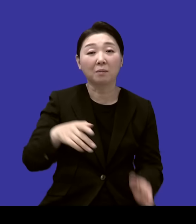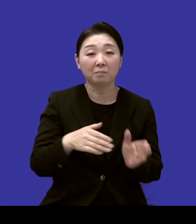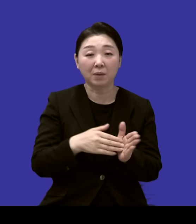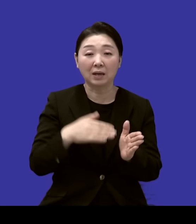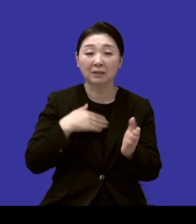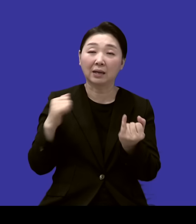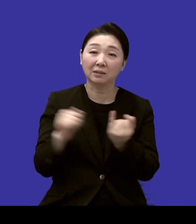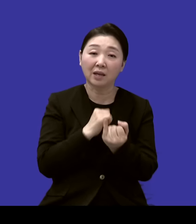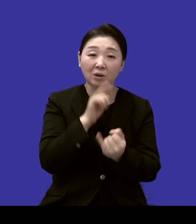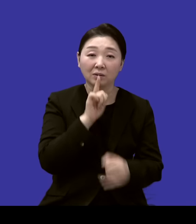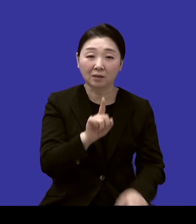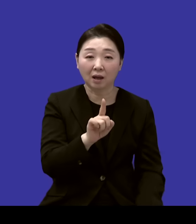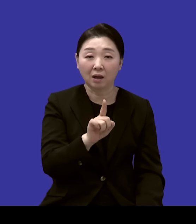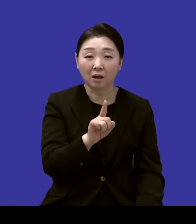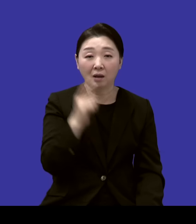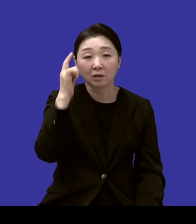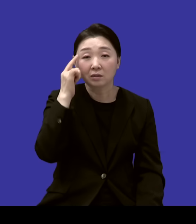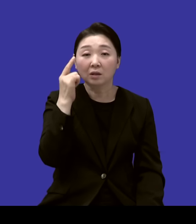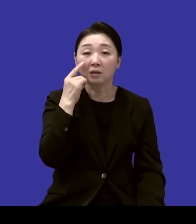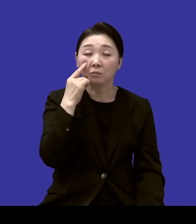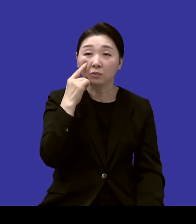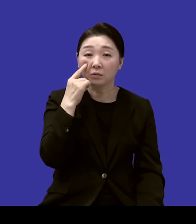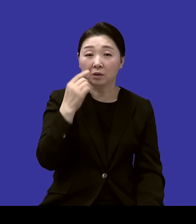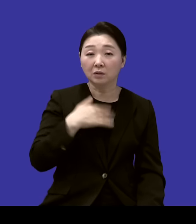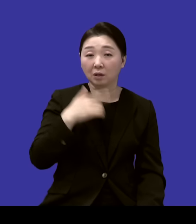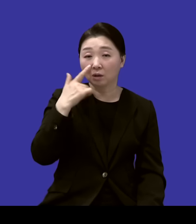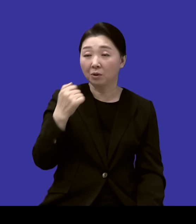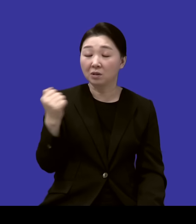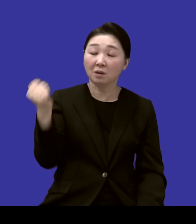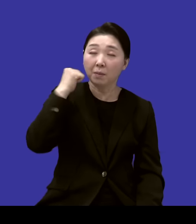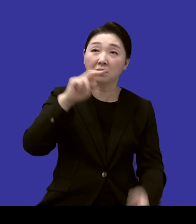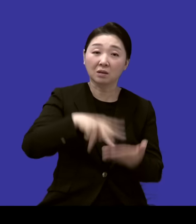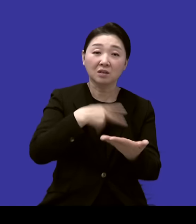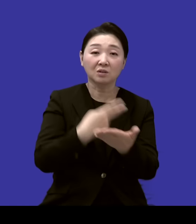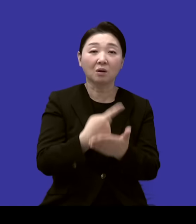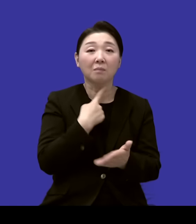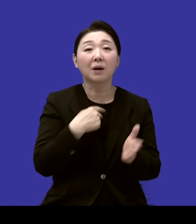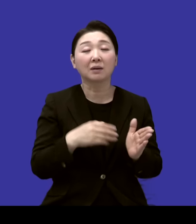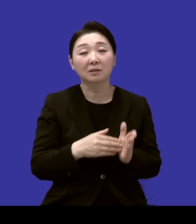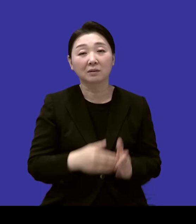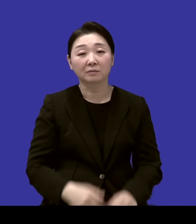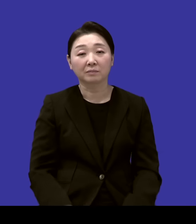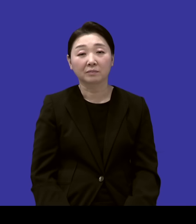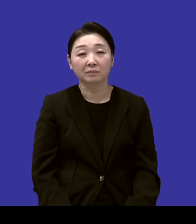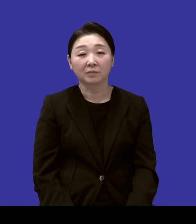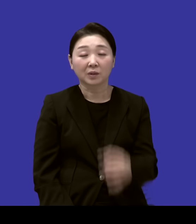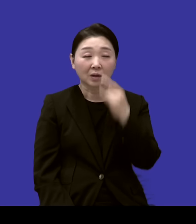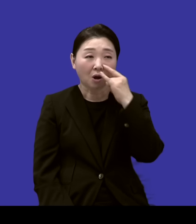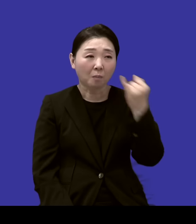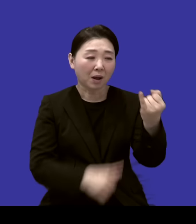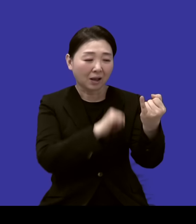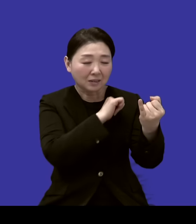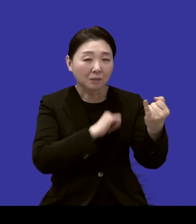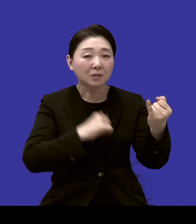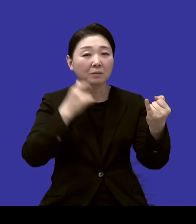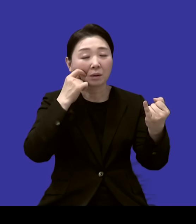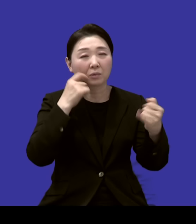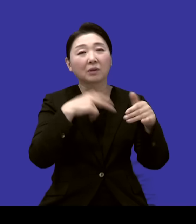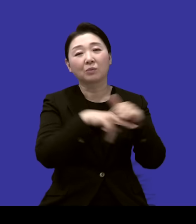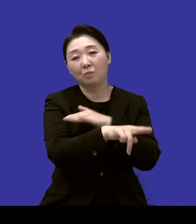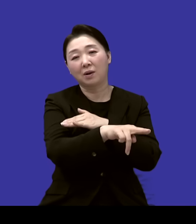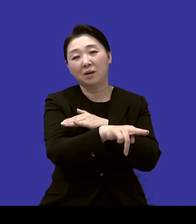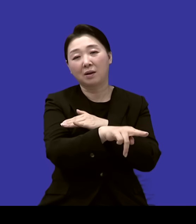나를 때렸다. 예. 막 생각해 보니까 저도 아버지한테 맞아서 기절했던 기억이 나는 거예요. 예. 그래서 엄마가 그걸 버티다 못해서 도망을